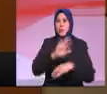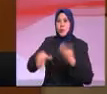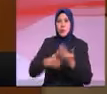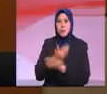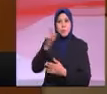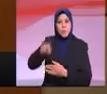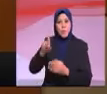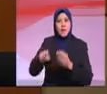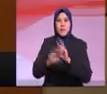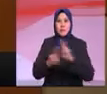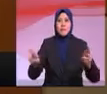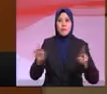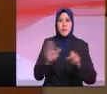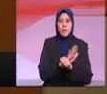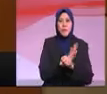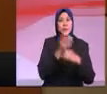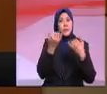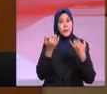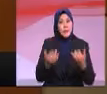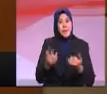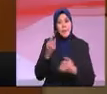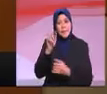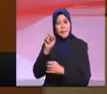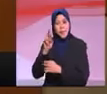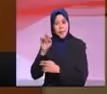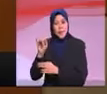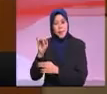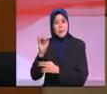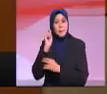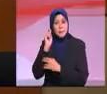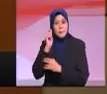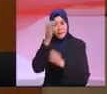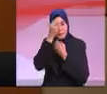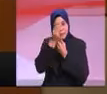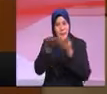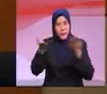keperluan. Dan kini seperti dimaklumkan oleh Tan Sri DG,